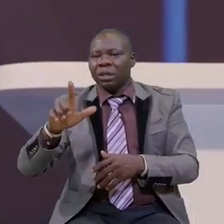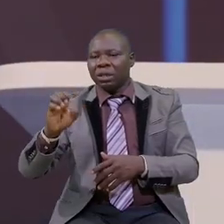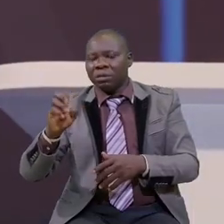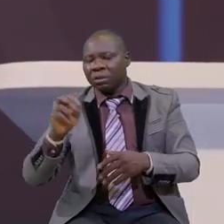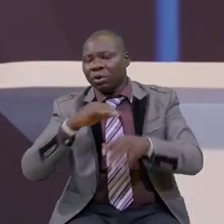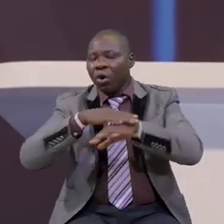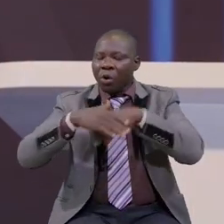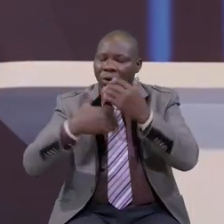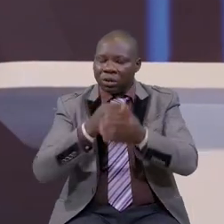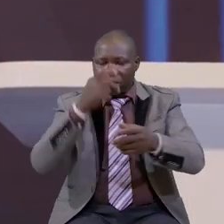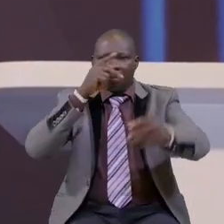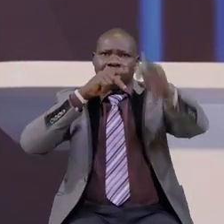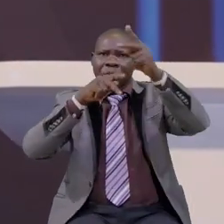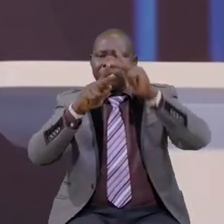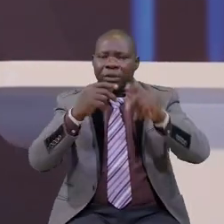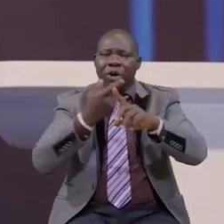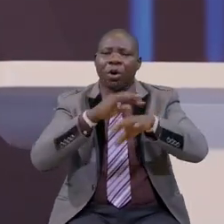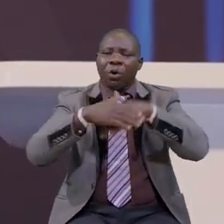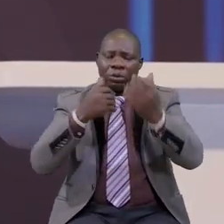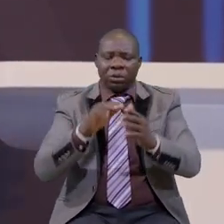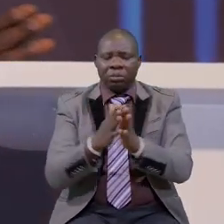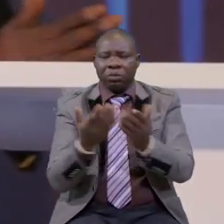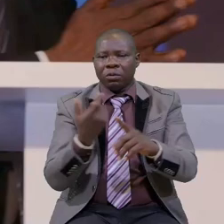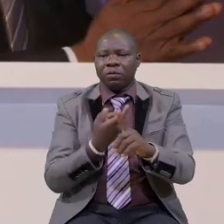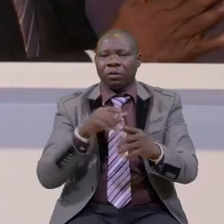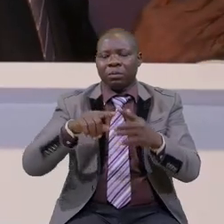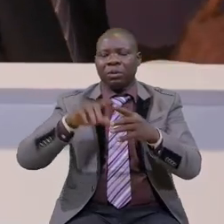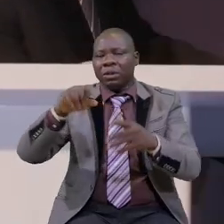livres-là, de Genèse à Malachie,